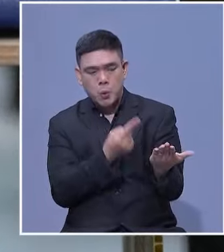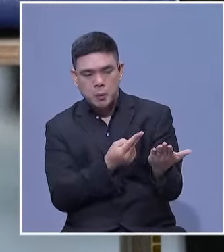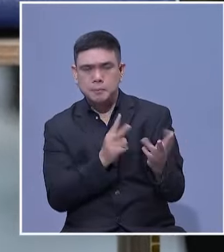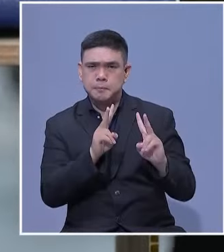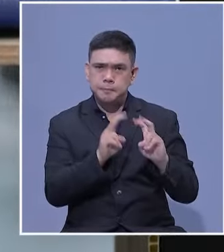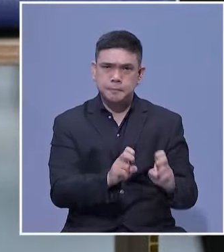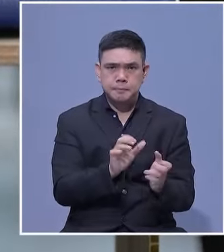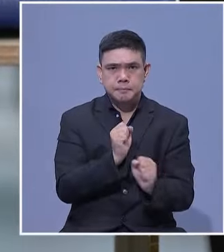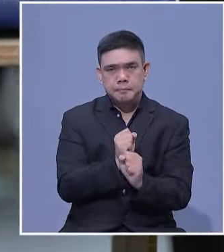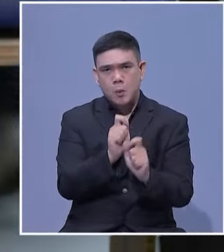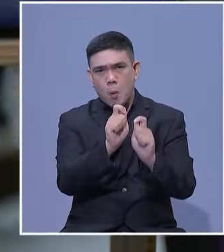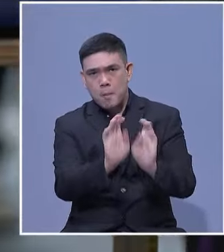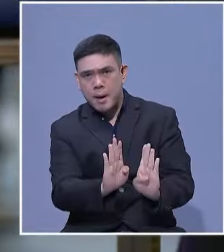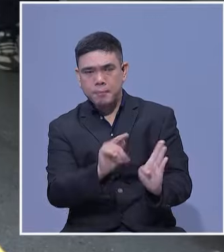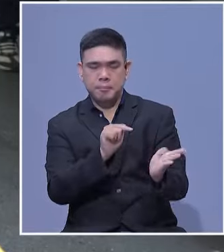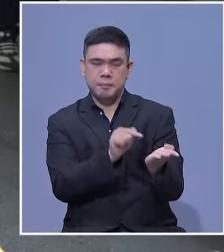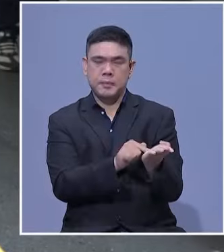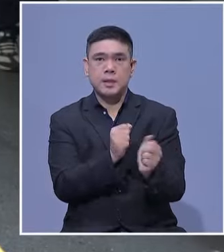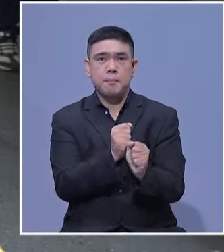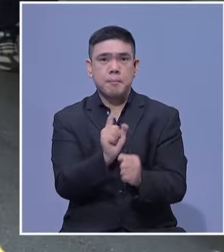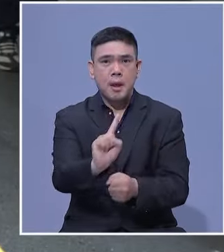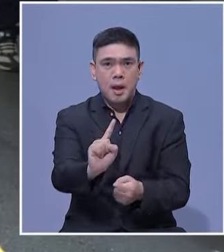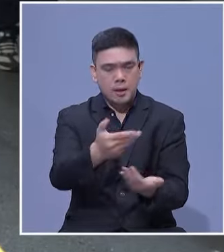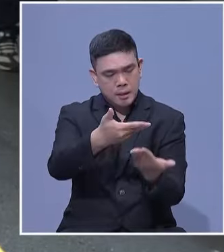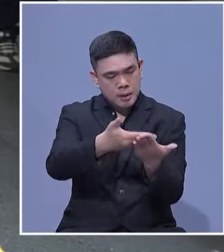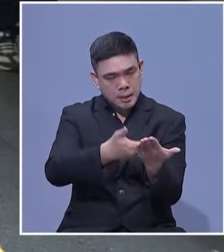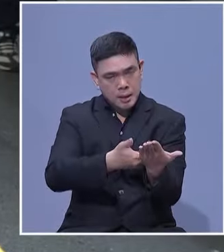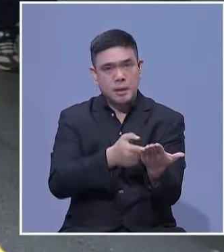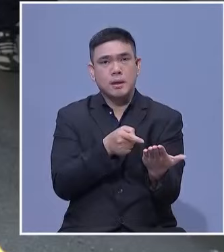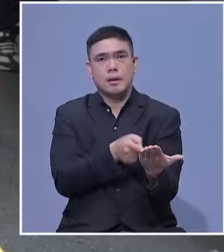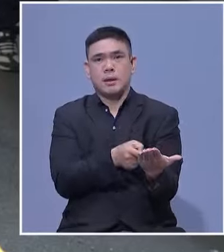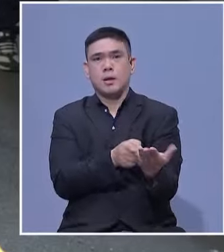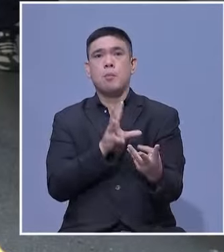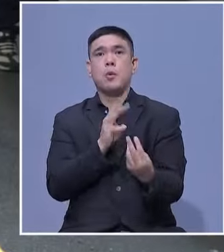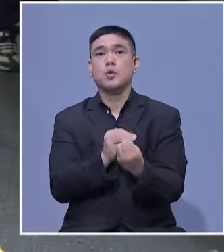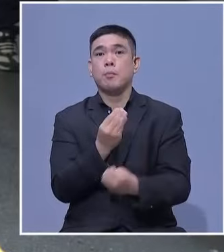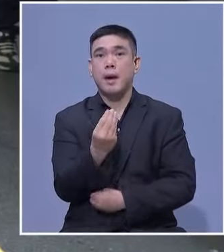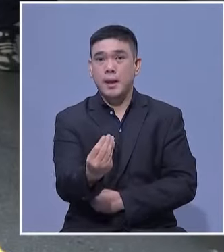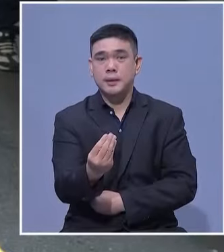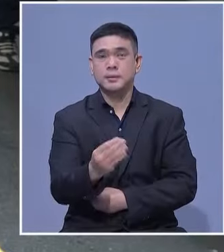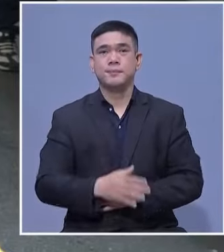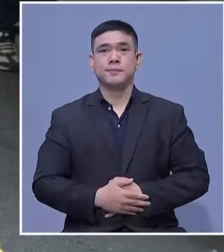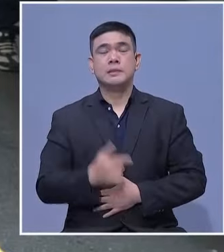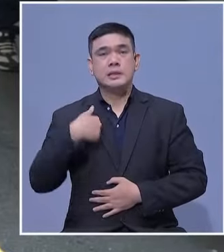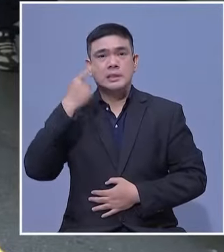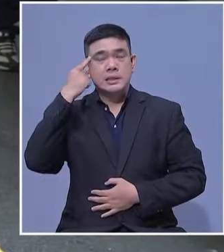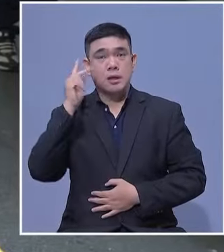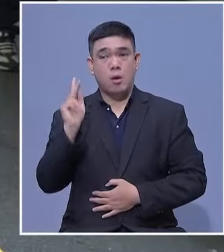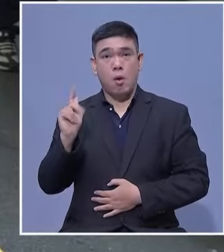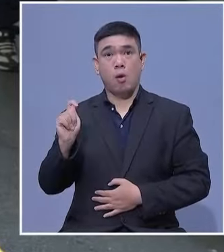ศึกษากับทางสำนักงานสลากกินแบ่งรัฐบาลว่ารูปแบบไหนจะเหมาะสมที่สุดนะครับซึ่งเป็นส่วนที่